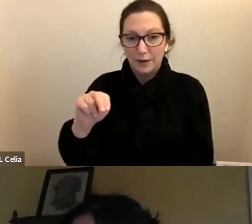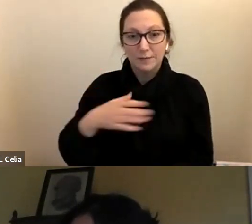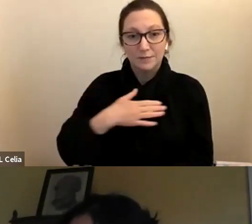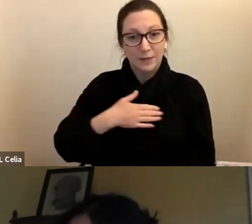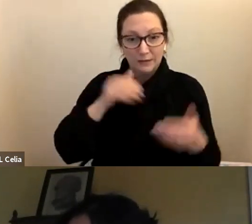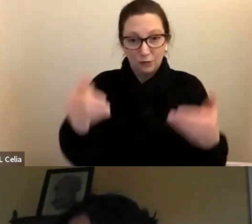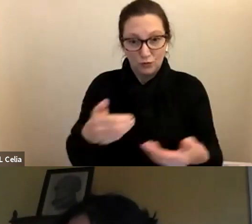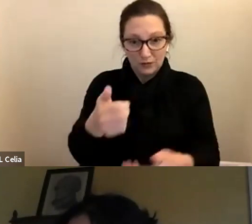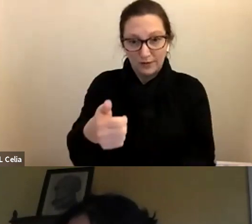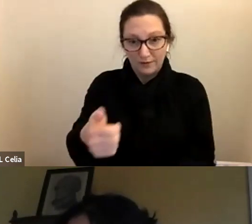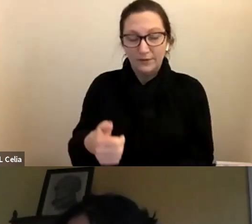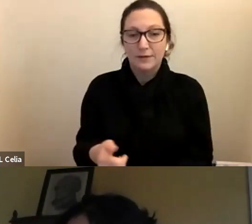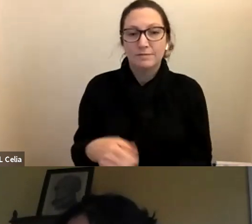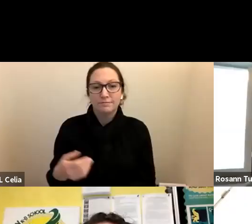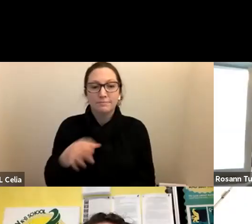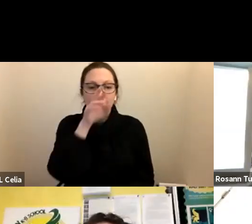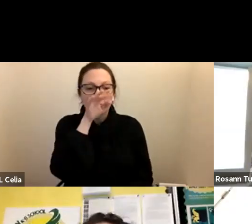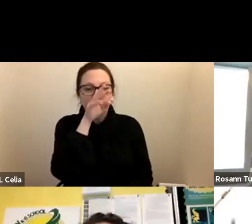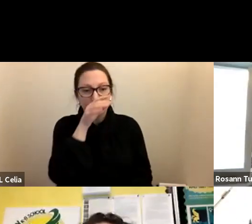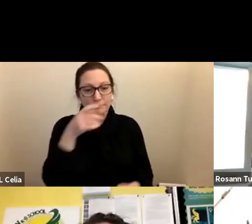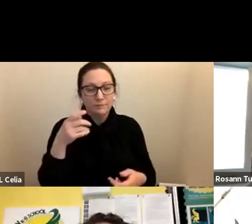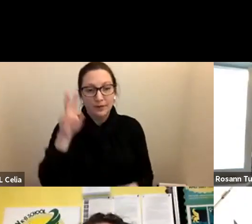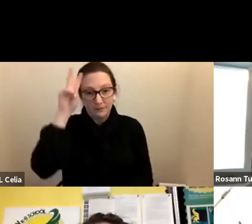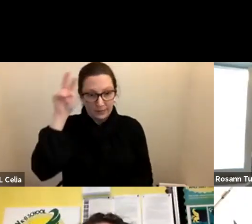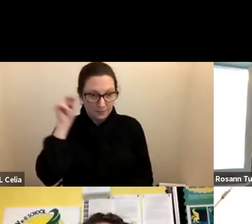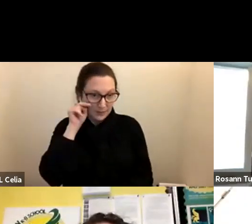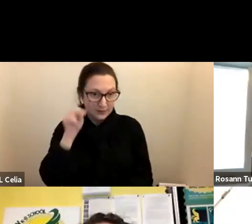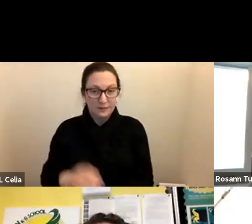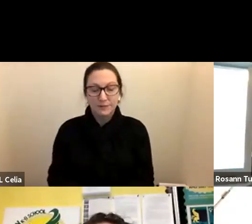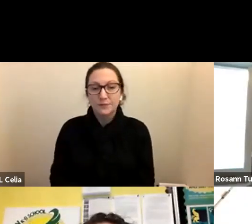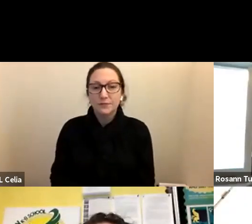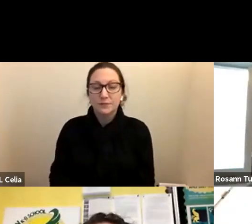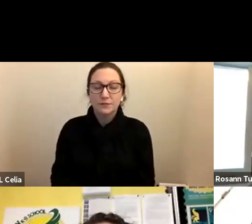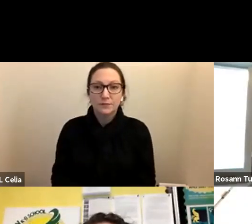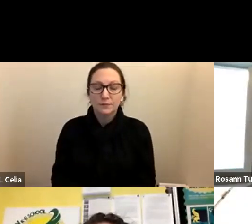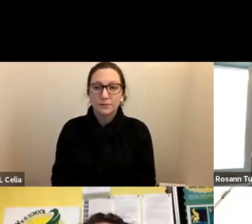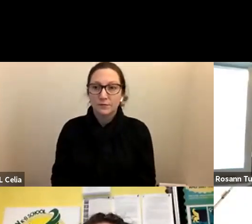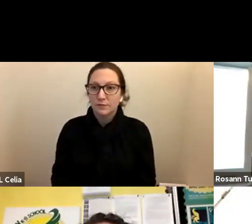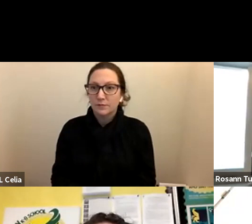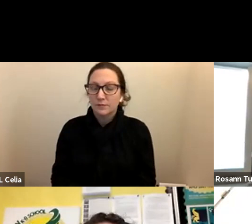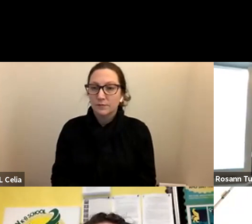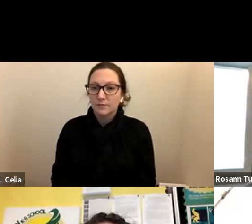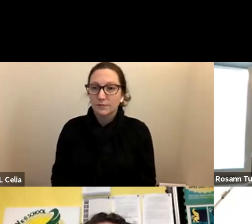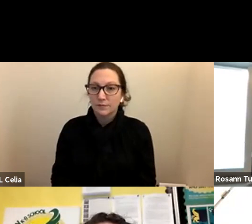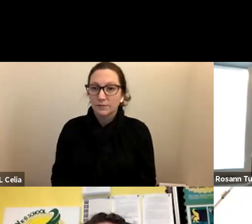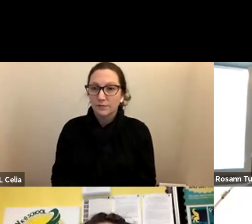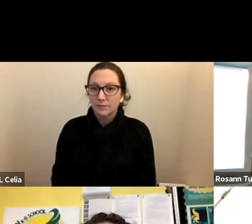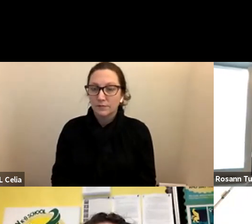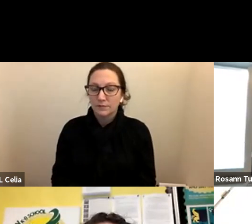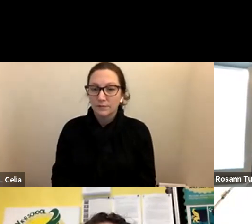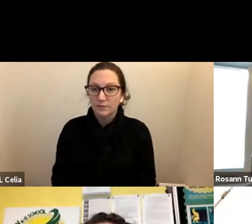yourself. Yeah, good afternoon. My name is Duyên. I'm Vietnamese interpreter for the meeting tonight. Xin chào quý